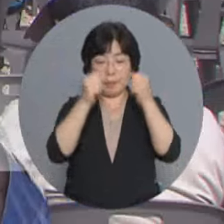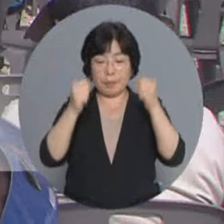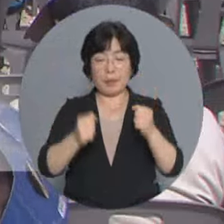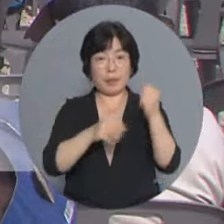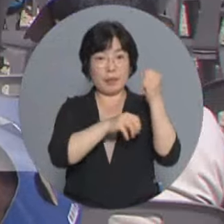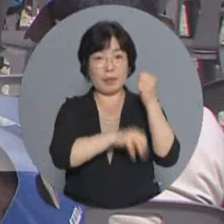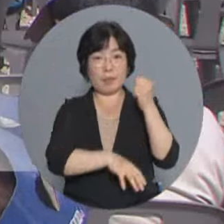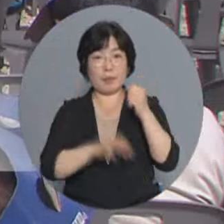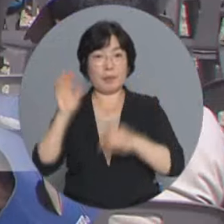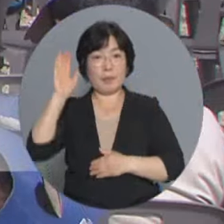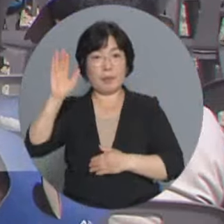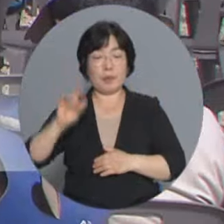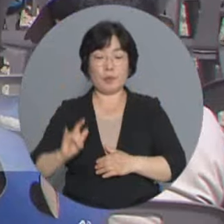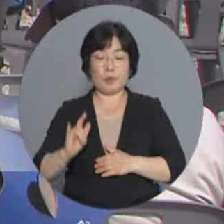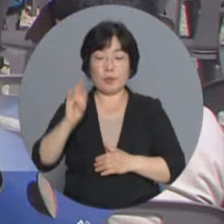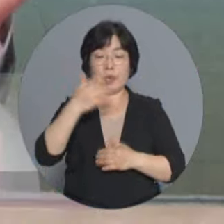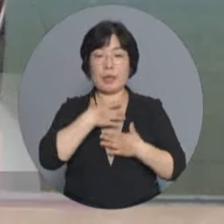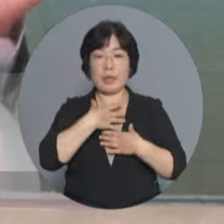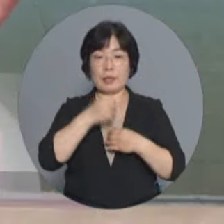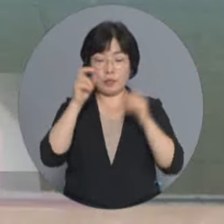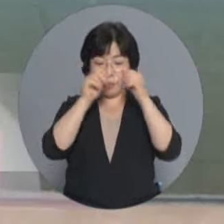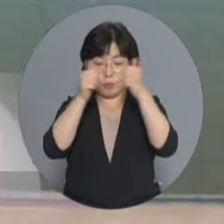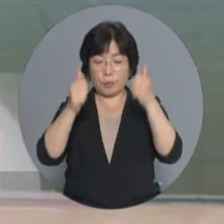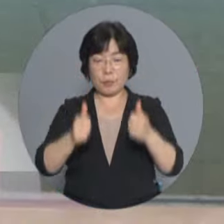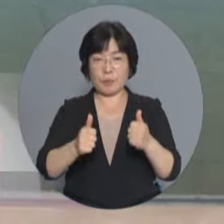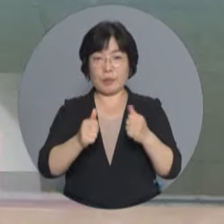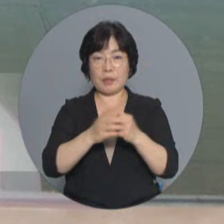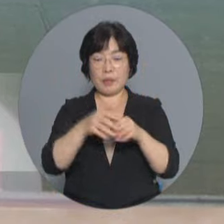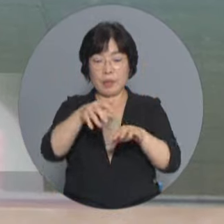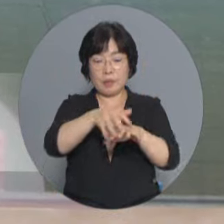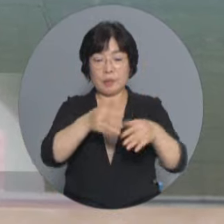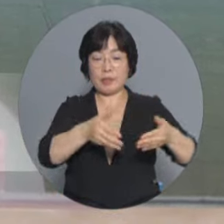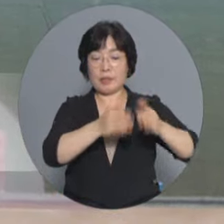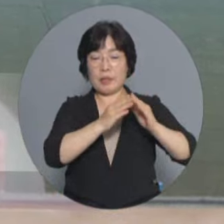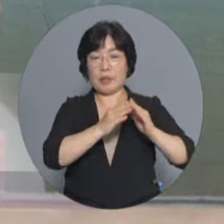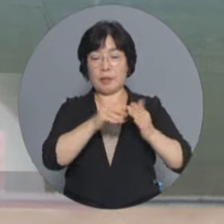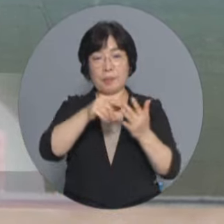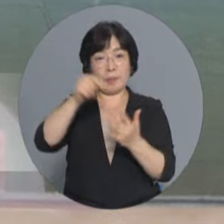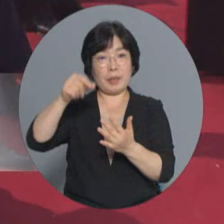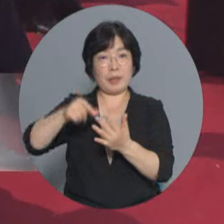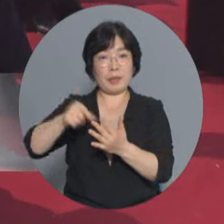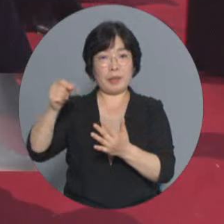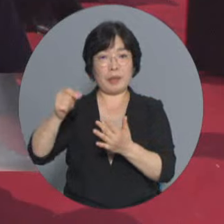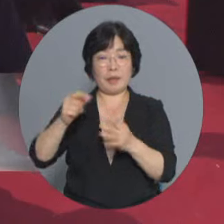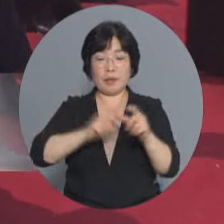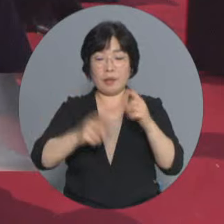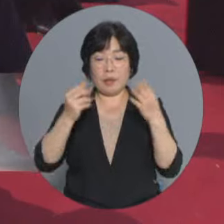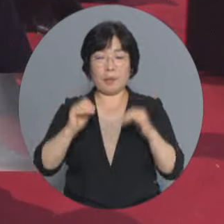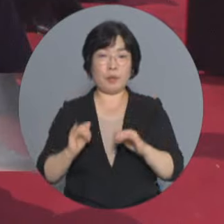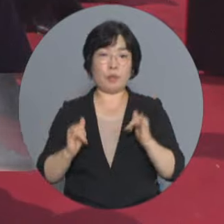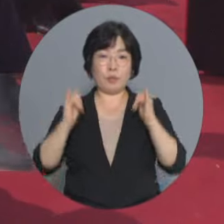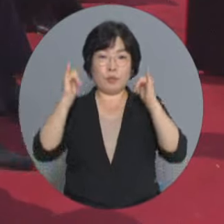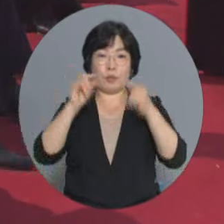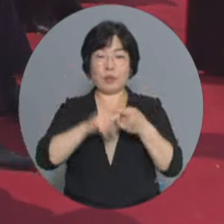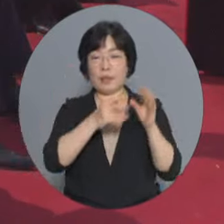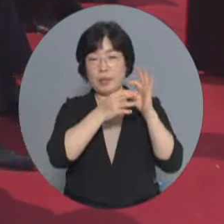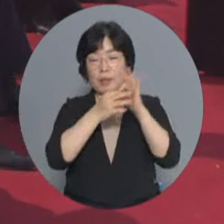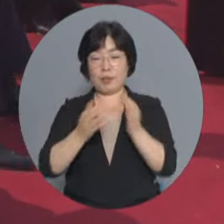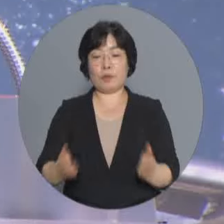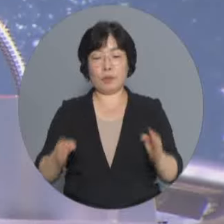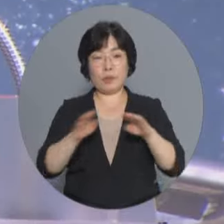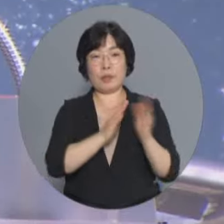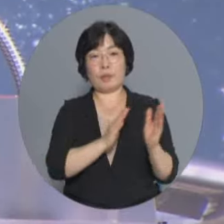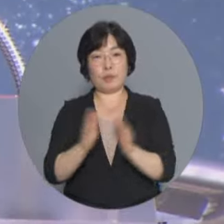기반과 미래비행체 실증 안전 모니터링 시스템 구축 사업에 잇따라 선정되는 등 더 많은 항공 인프라가 속속